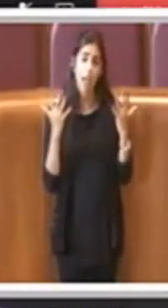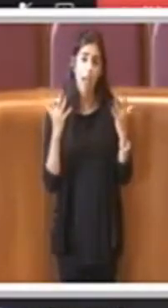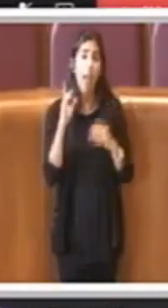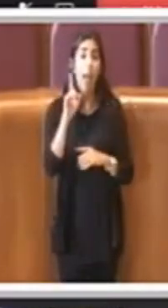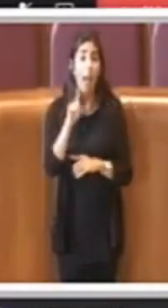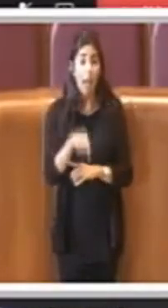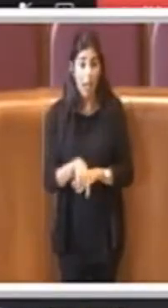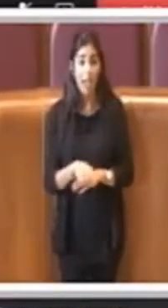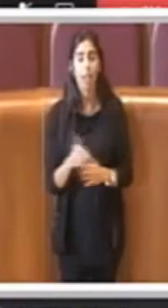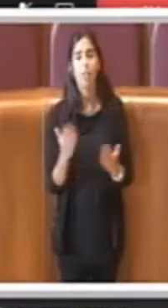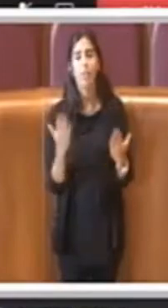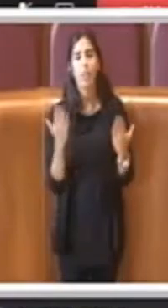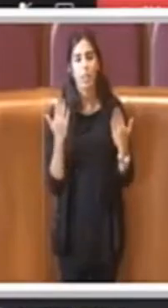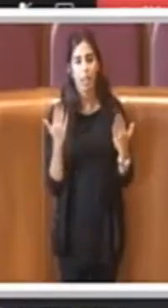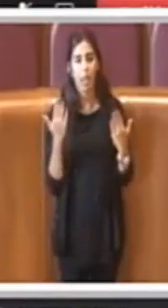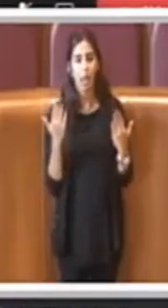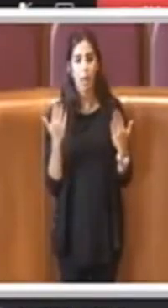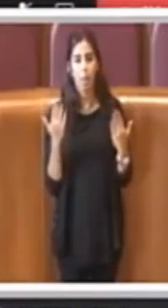finalmente